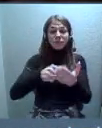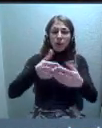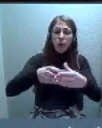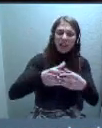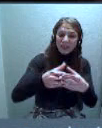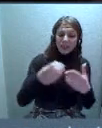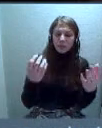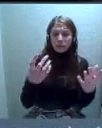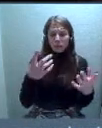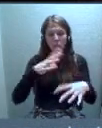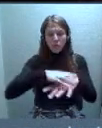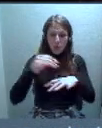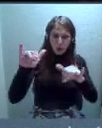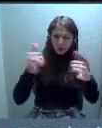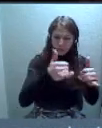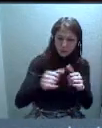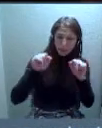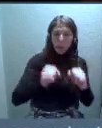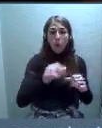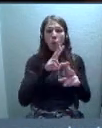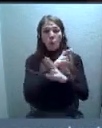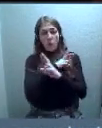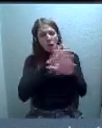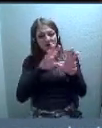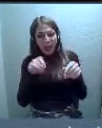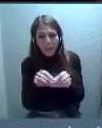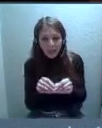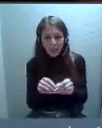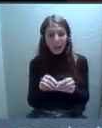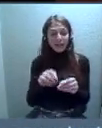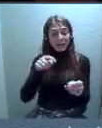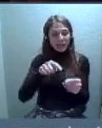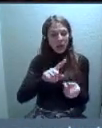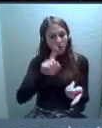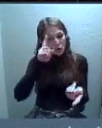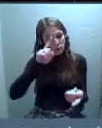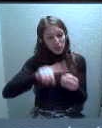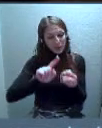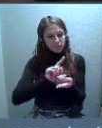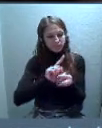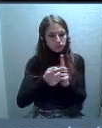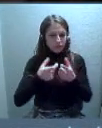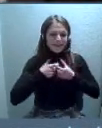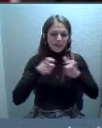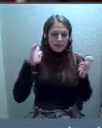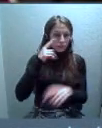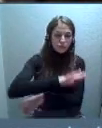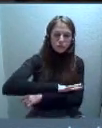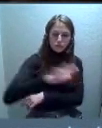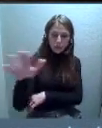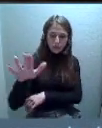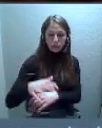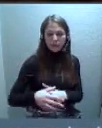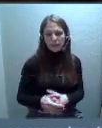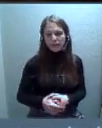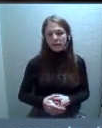de sport, de détente, en famille, soit accessible à tous. Et c'est une volonté politique qui nous